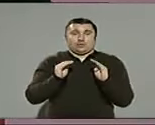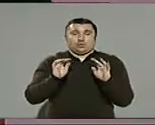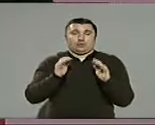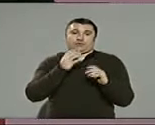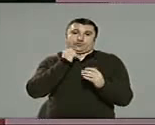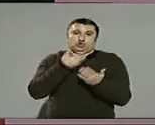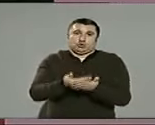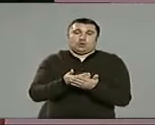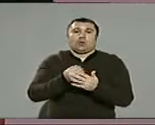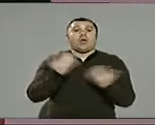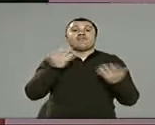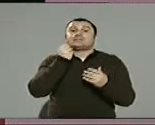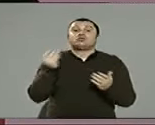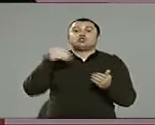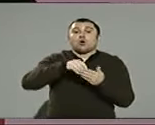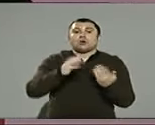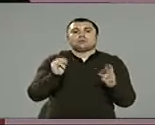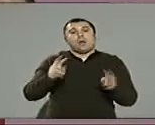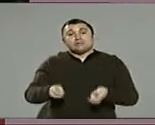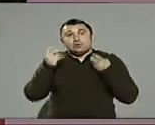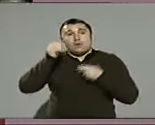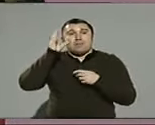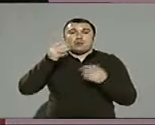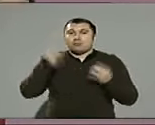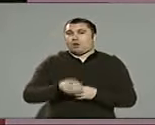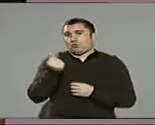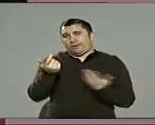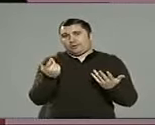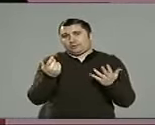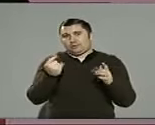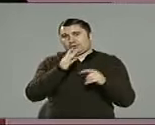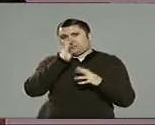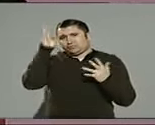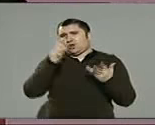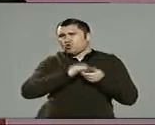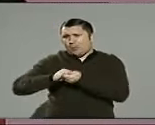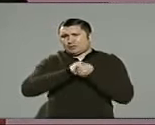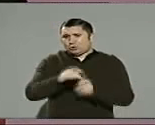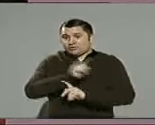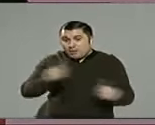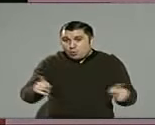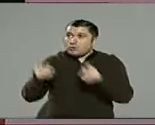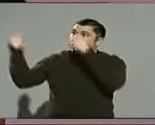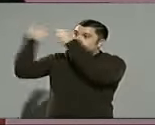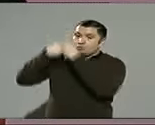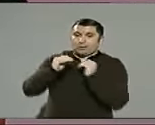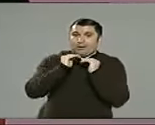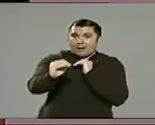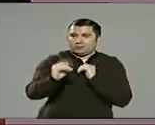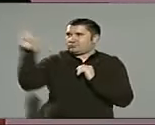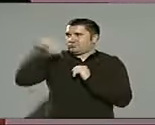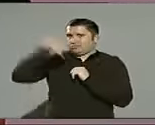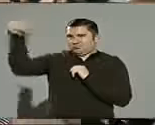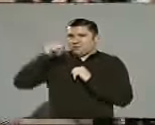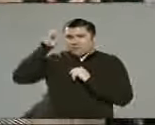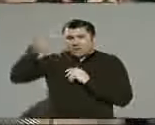Geld für Erziehung und Bildung in Deutschland. Das unsinnige Kooperationsverbot zwischen Bund und Ländern in der Bildung muss weg, liebe